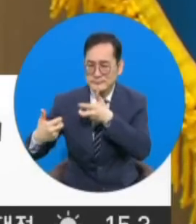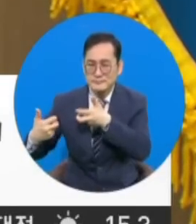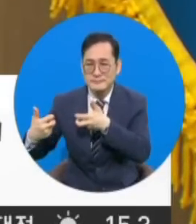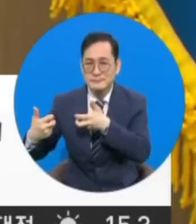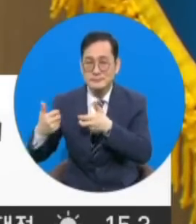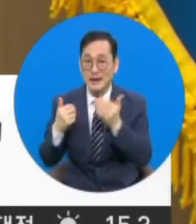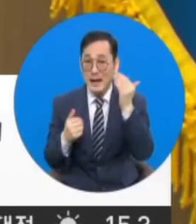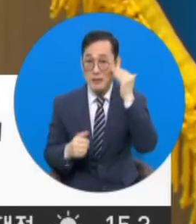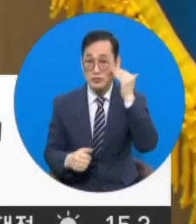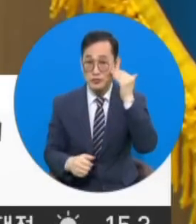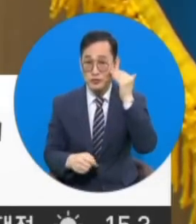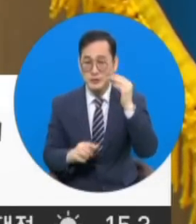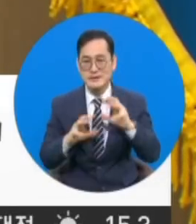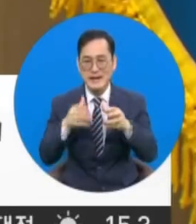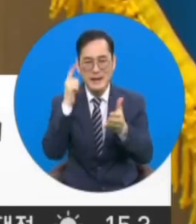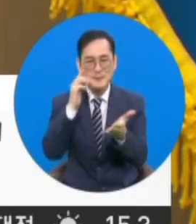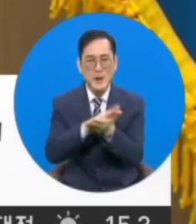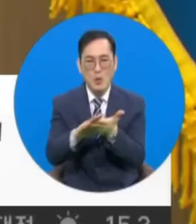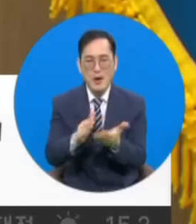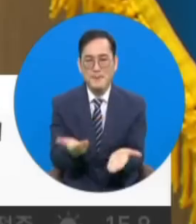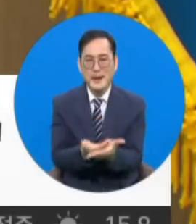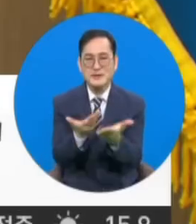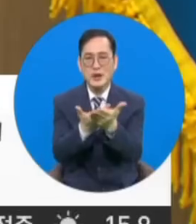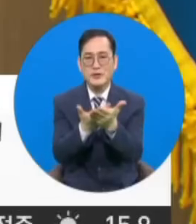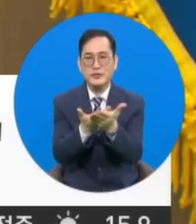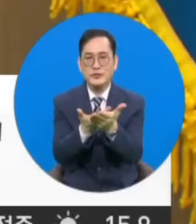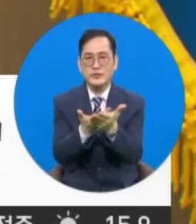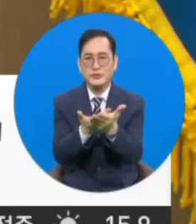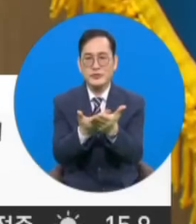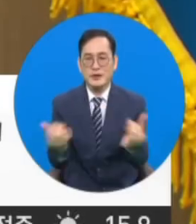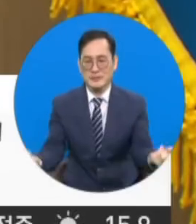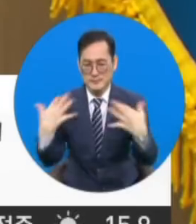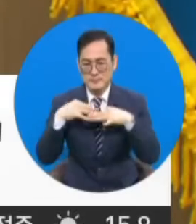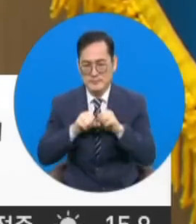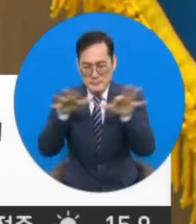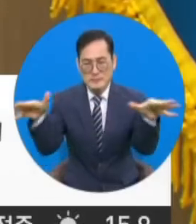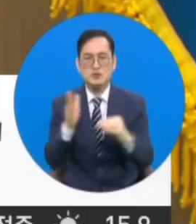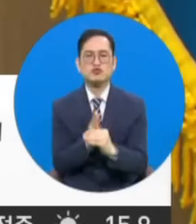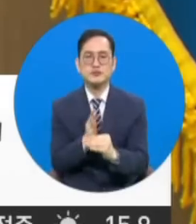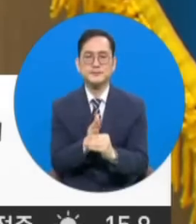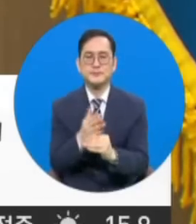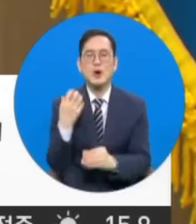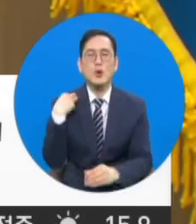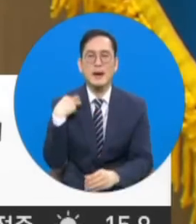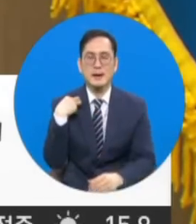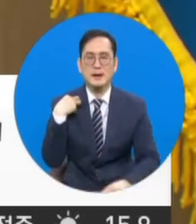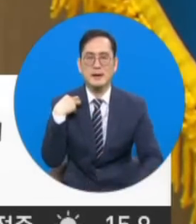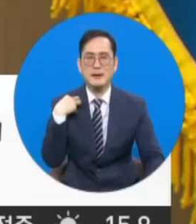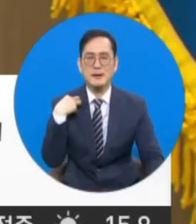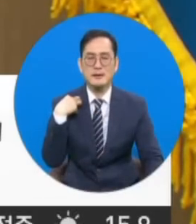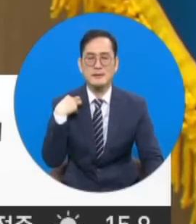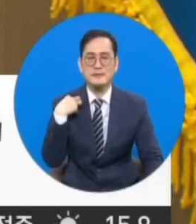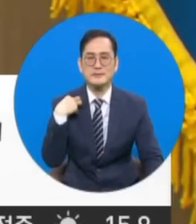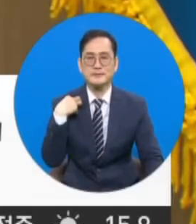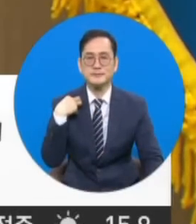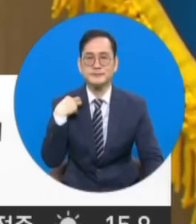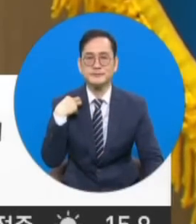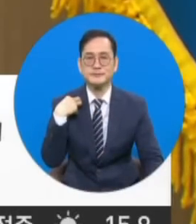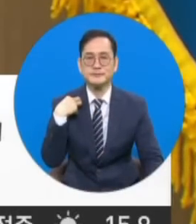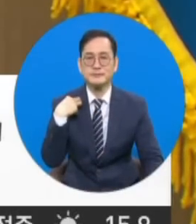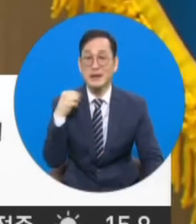대한민국이 세계 평화와 번영의 허브 역할을 수행해 나갈 것입니다 이렇게 하는 것이